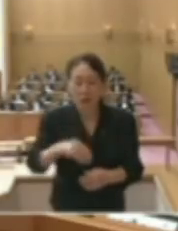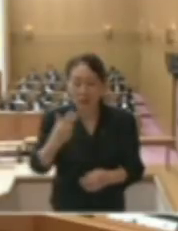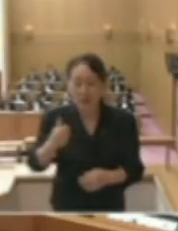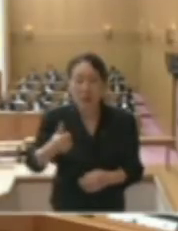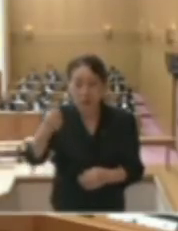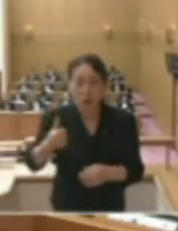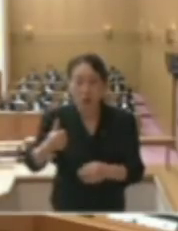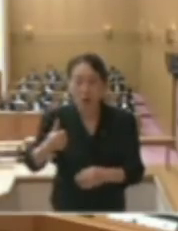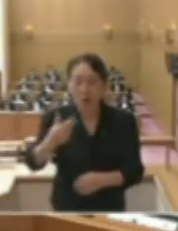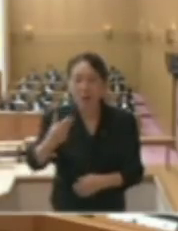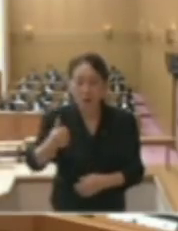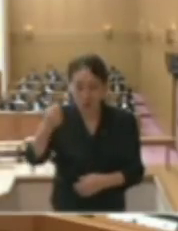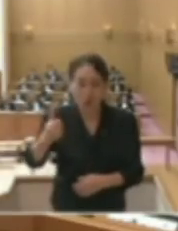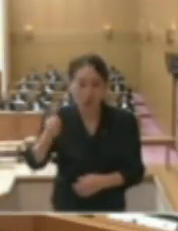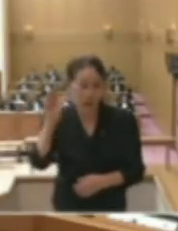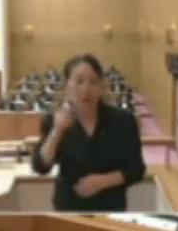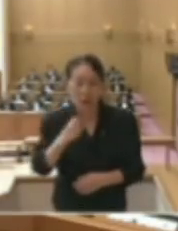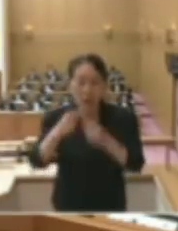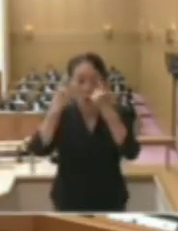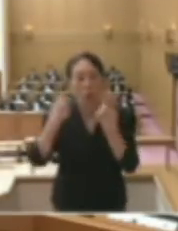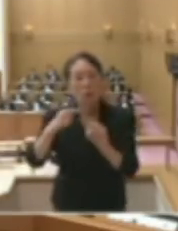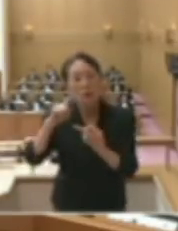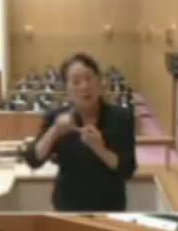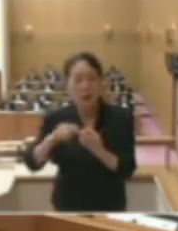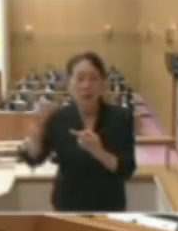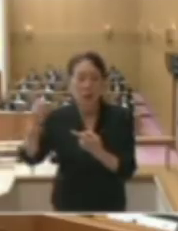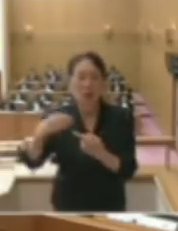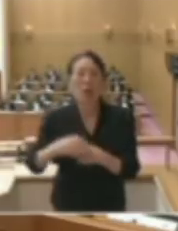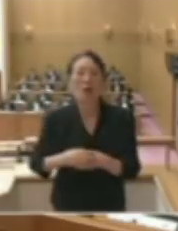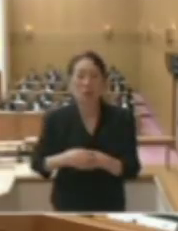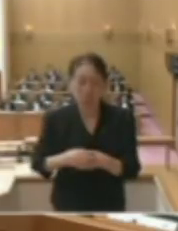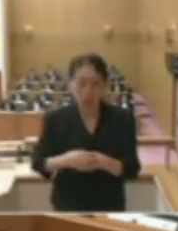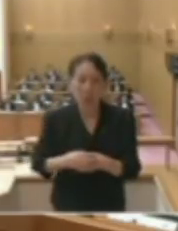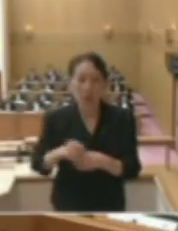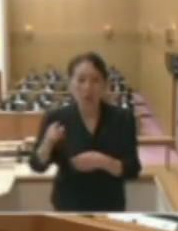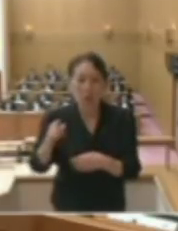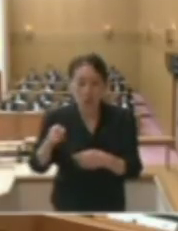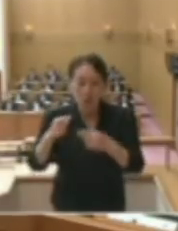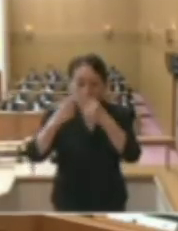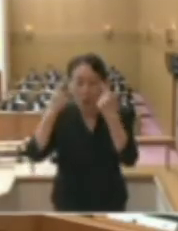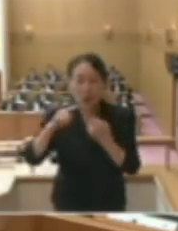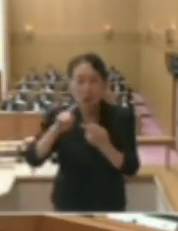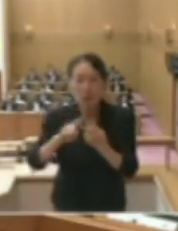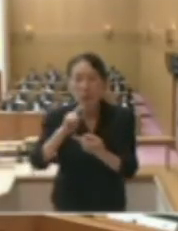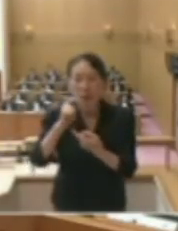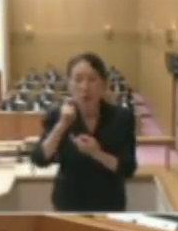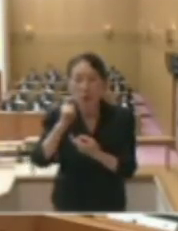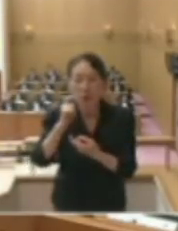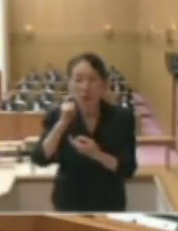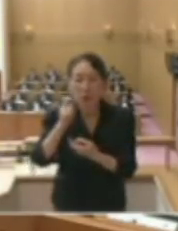今個人的とおっしゃられましたが、その言葉は訂正されませんか。うる